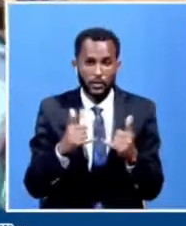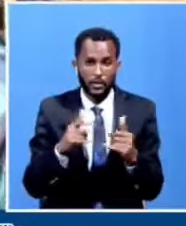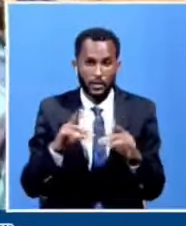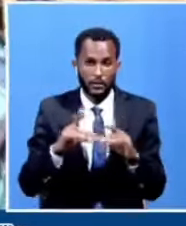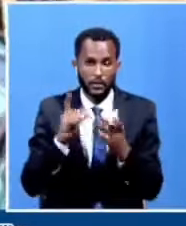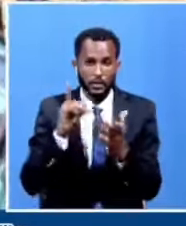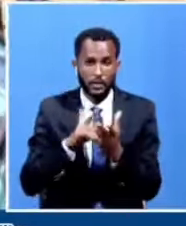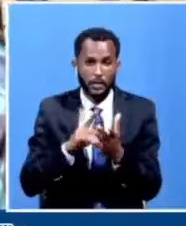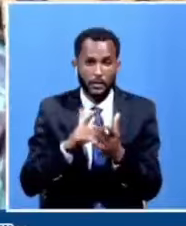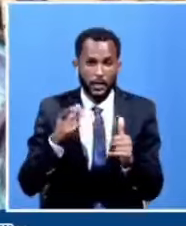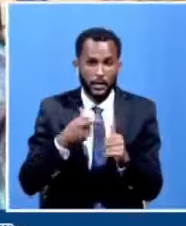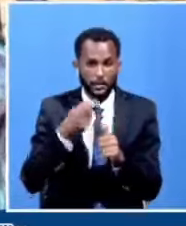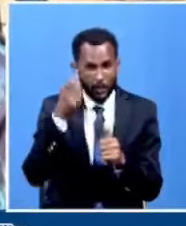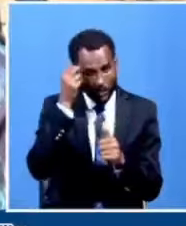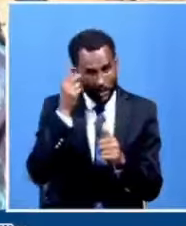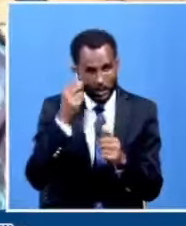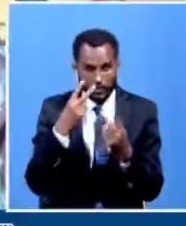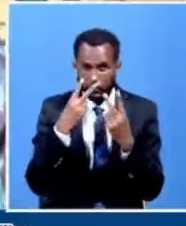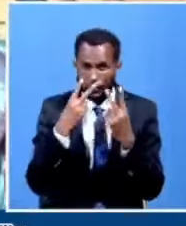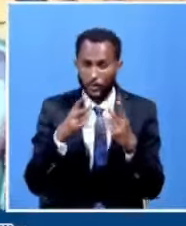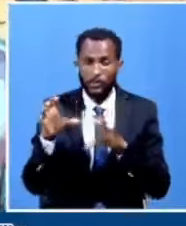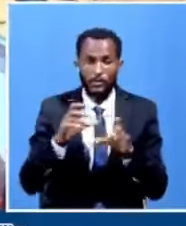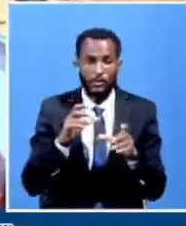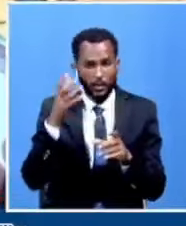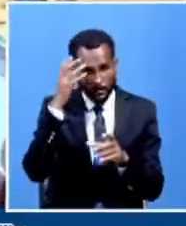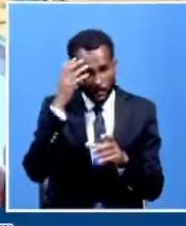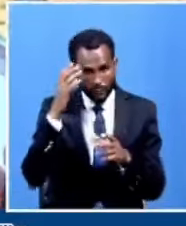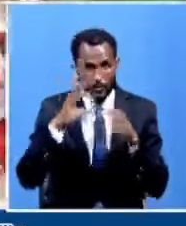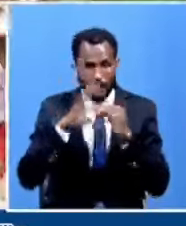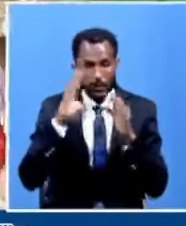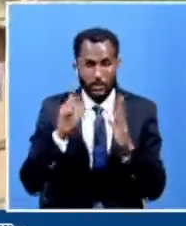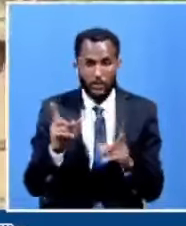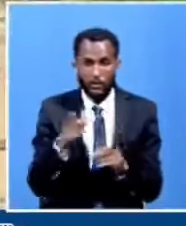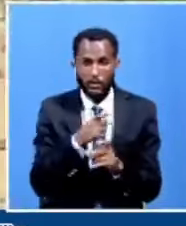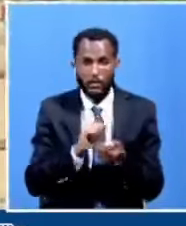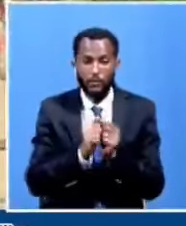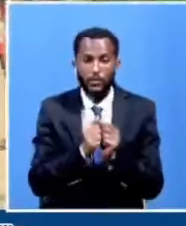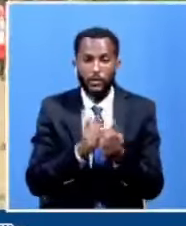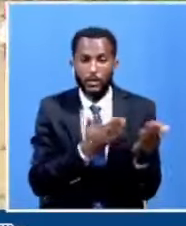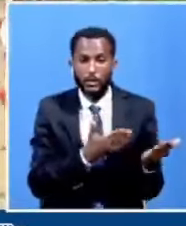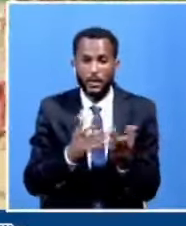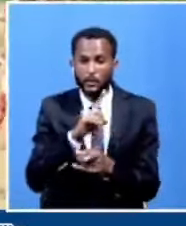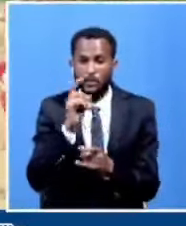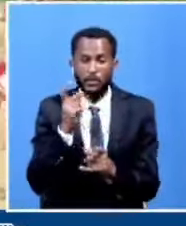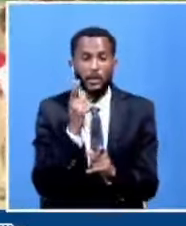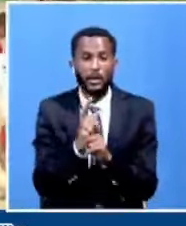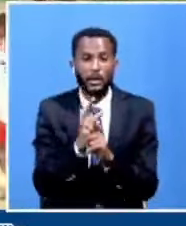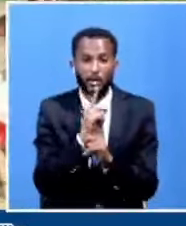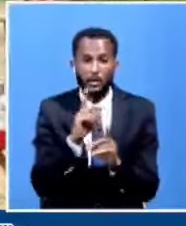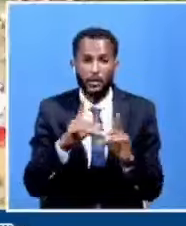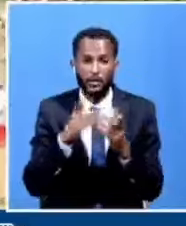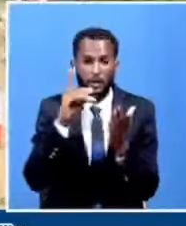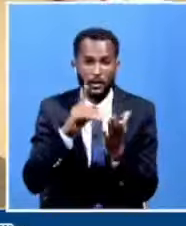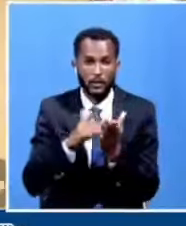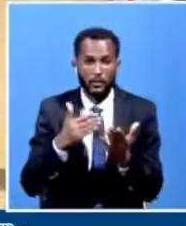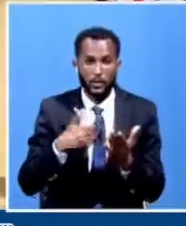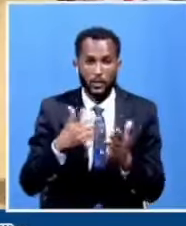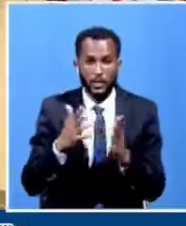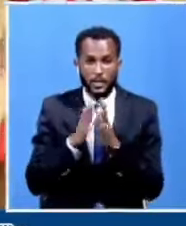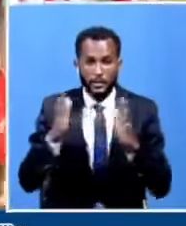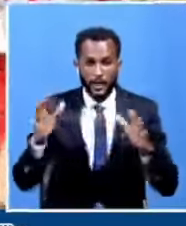جن ميدا اللي مالك قال زند جنا تخرج تتكبر اللي بمنجس يغون بحرة سيغون. كابتن مسبورتي هذا أربع تولك كأيوم. أتيك فلك تما زل